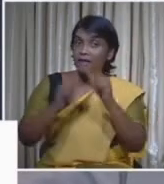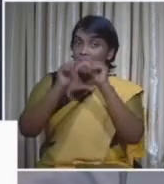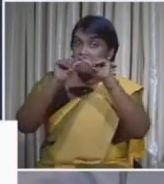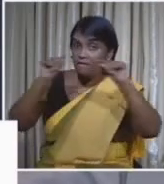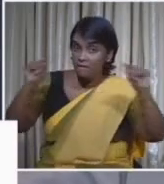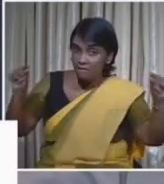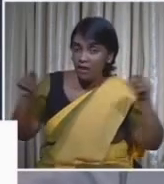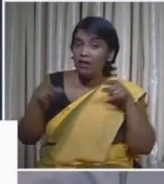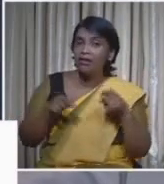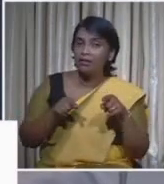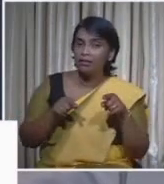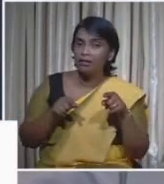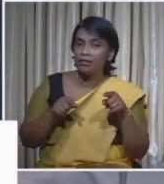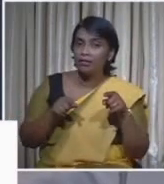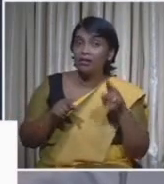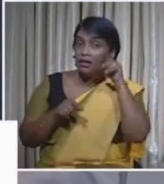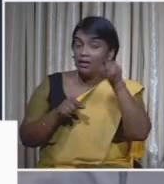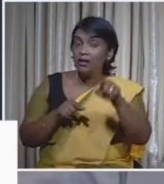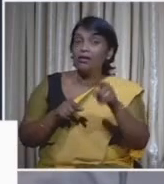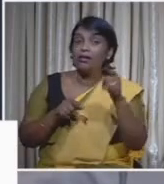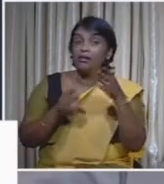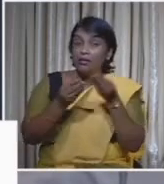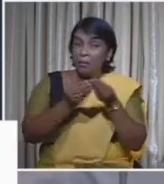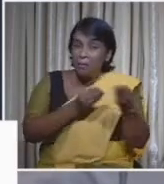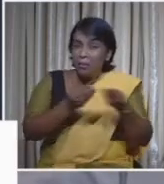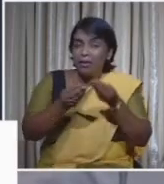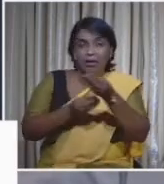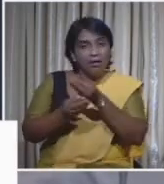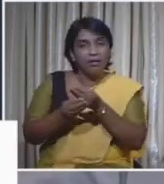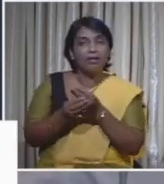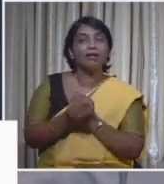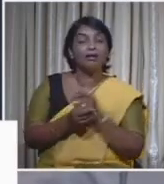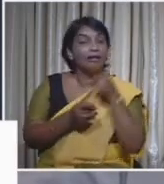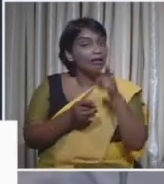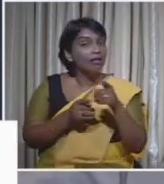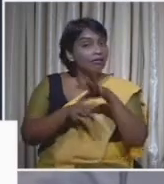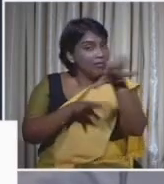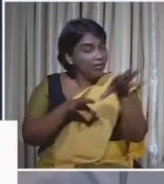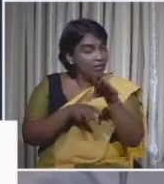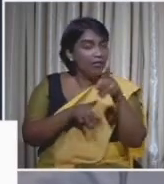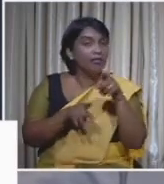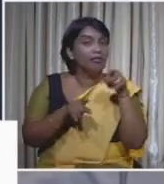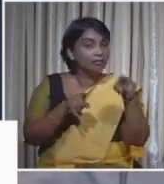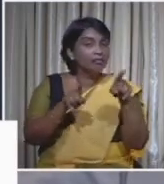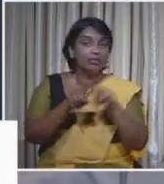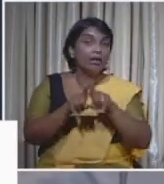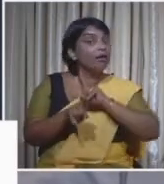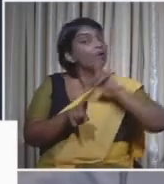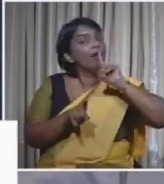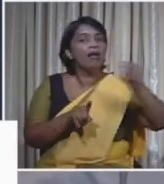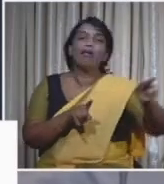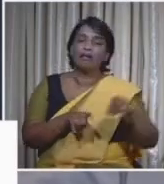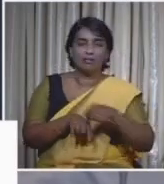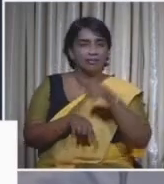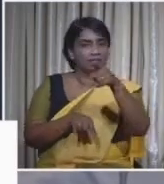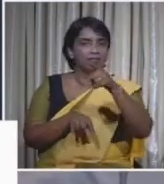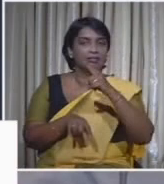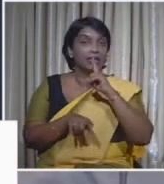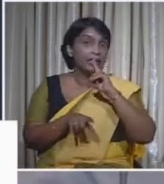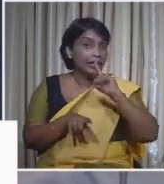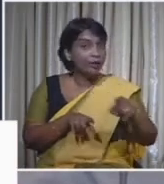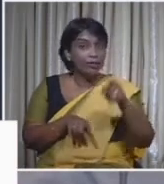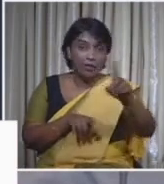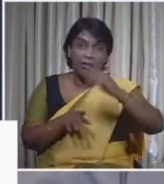කොටස, එතුමාගේ සමීපතම එම පිරිසගේ කතා කාගෙන් හරි අහන්න කියලා කිව්වොත්